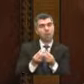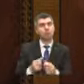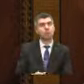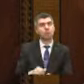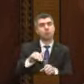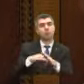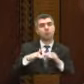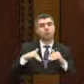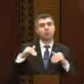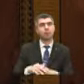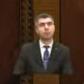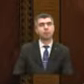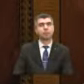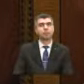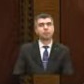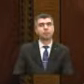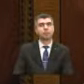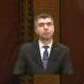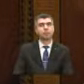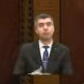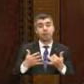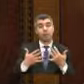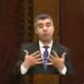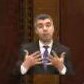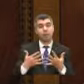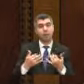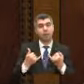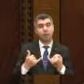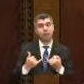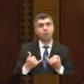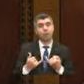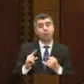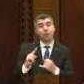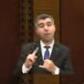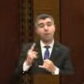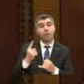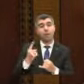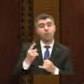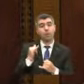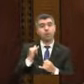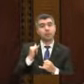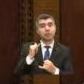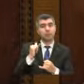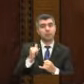النواب، في هذه الفرصة التي تأتي مرة واحدة في كل ولاية،